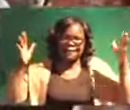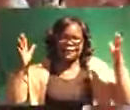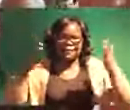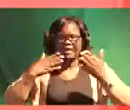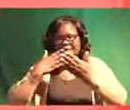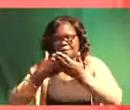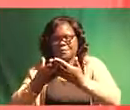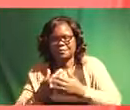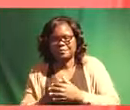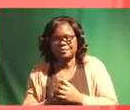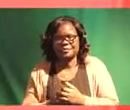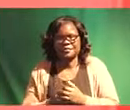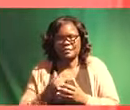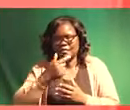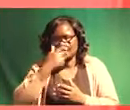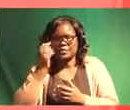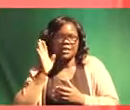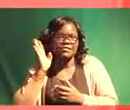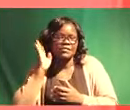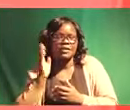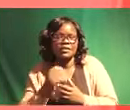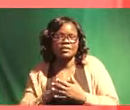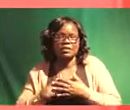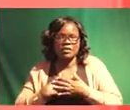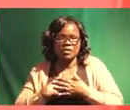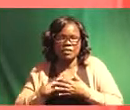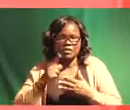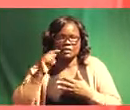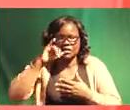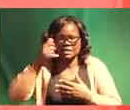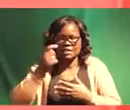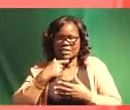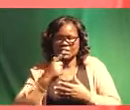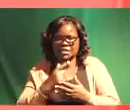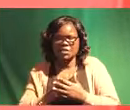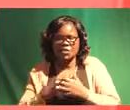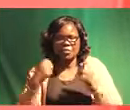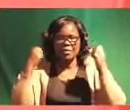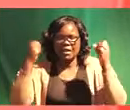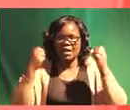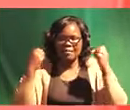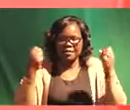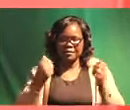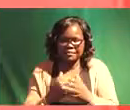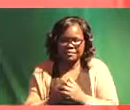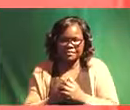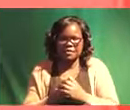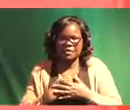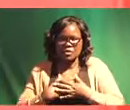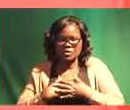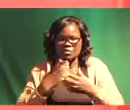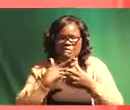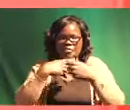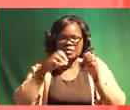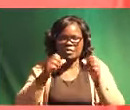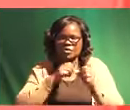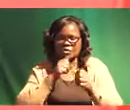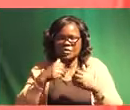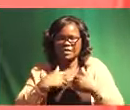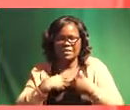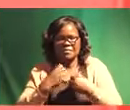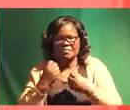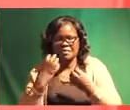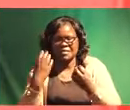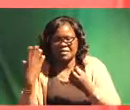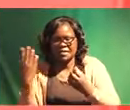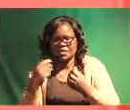Asante. Sababu nimesikia mheshimiwa TJ amesema hapa hakuna maandamano. Mheshimiwa Rais sina mambo ya